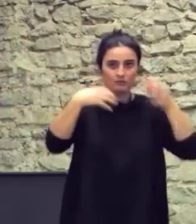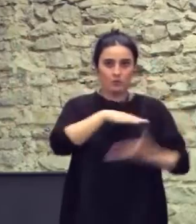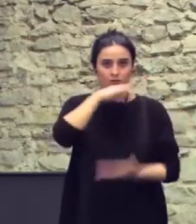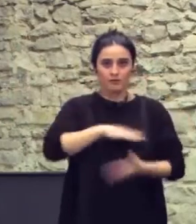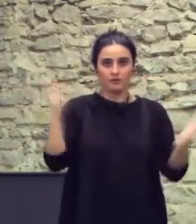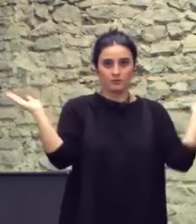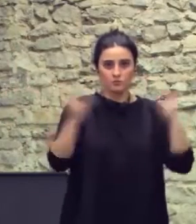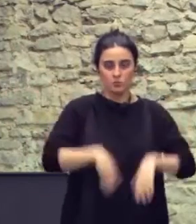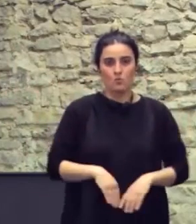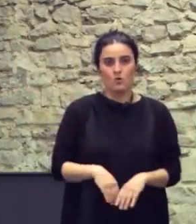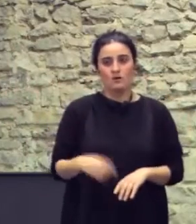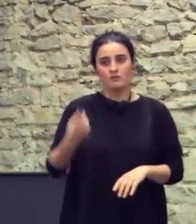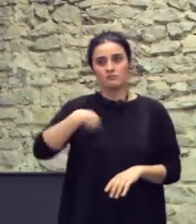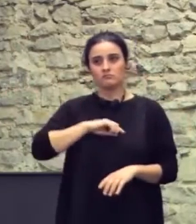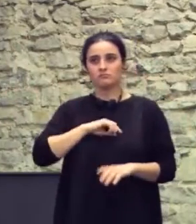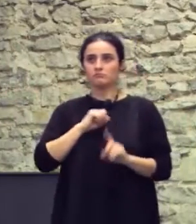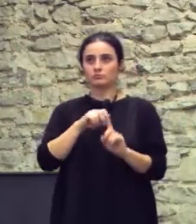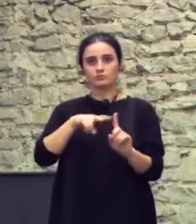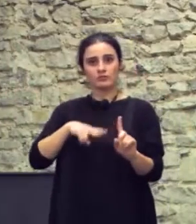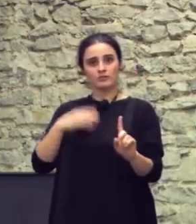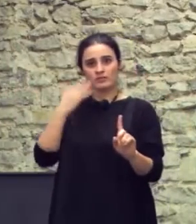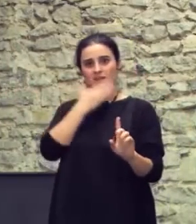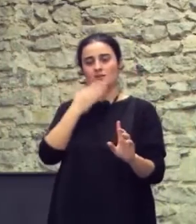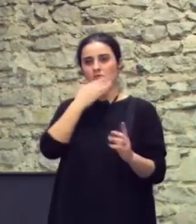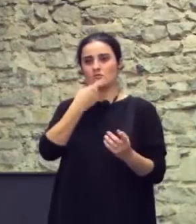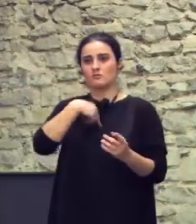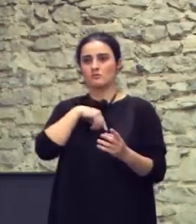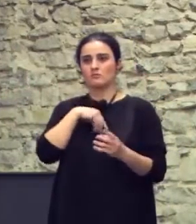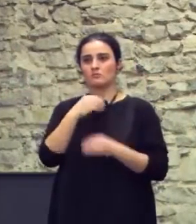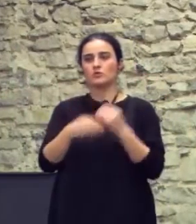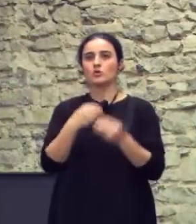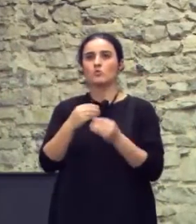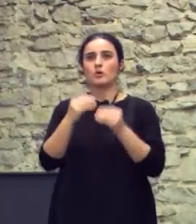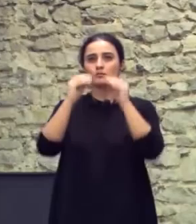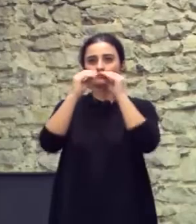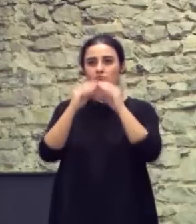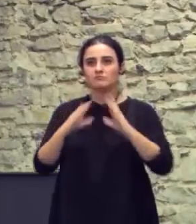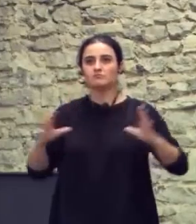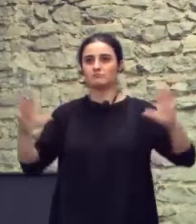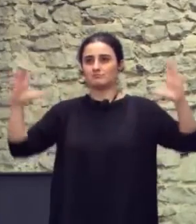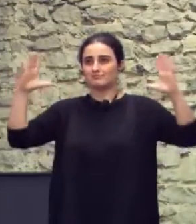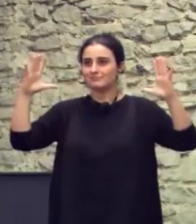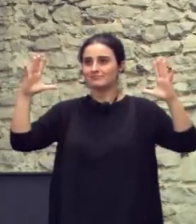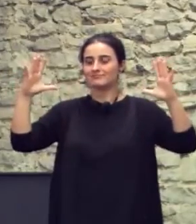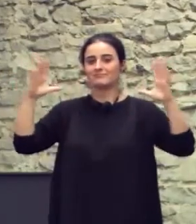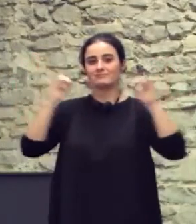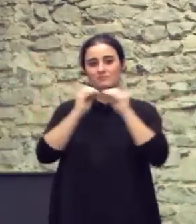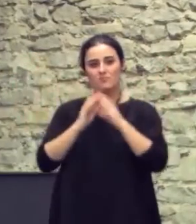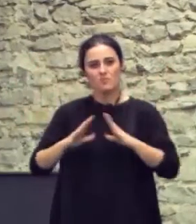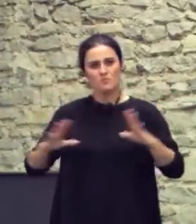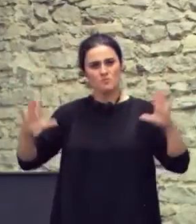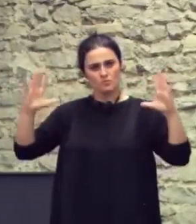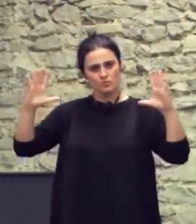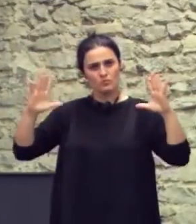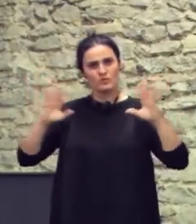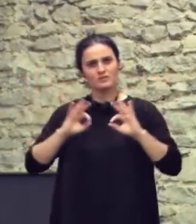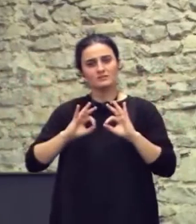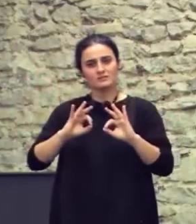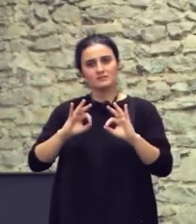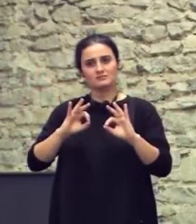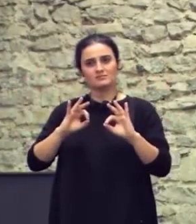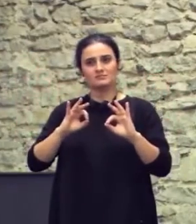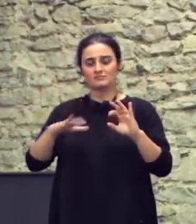dugu, nik uste dut askotan, burbuia bat. Burbuia hori eraiki da gainera, bereziki